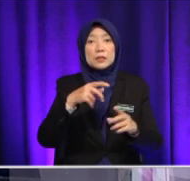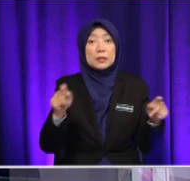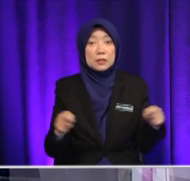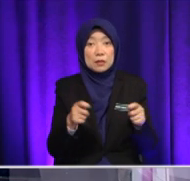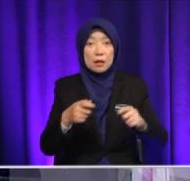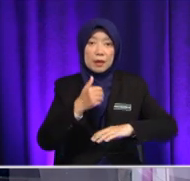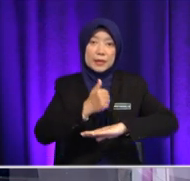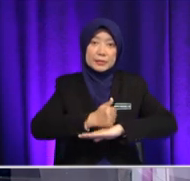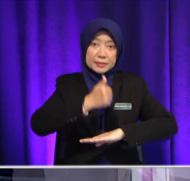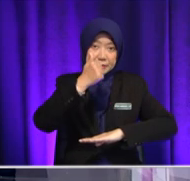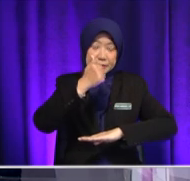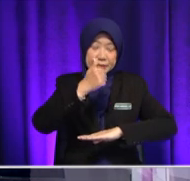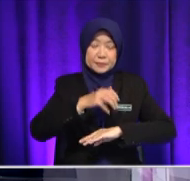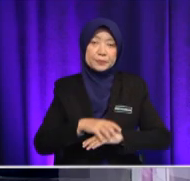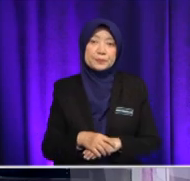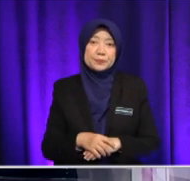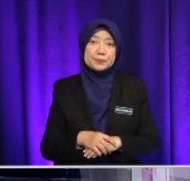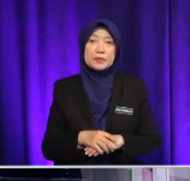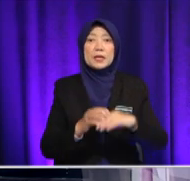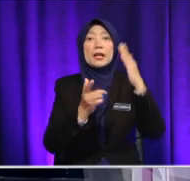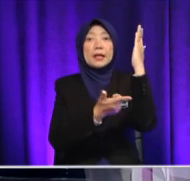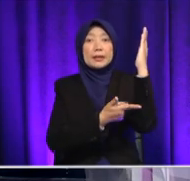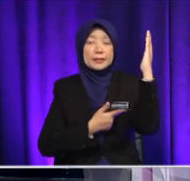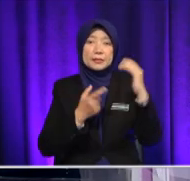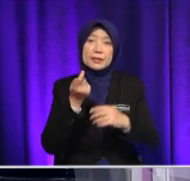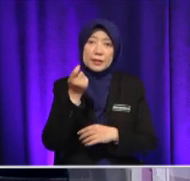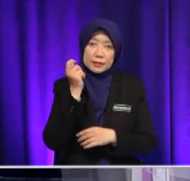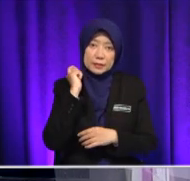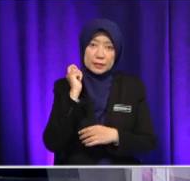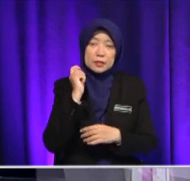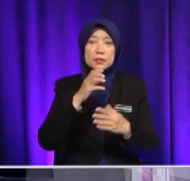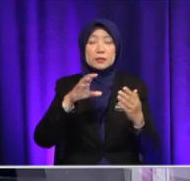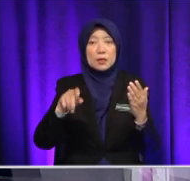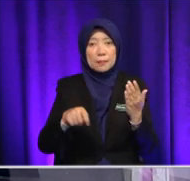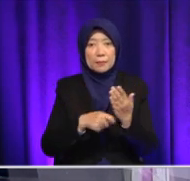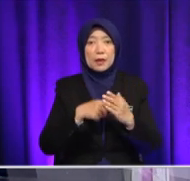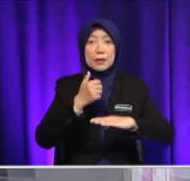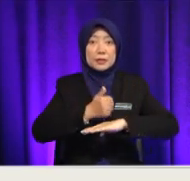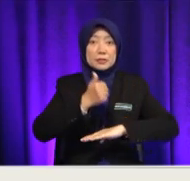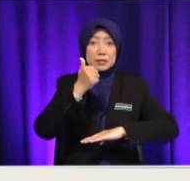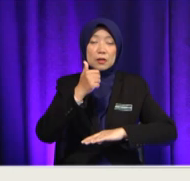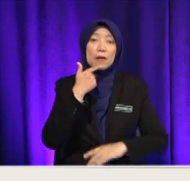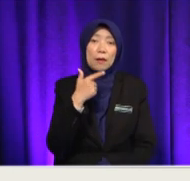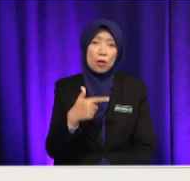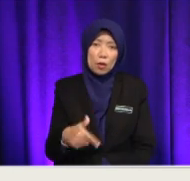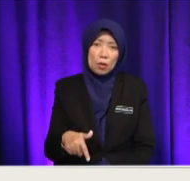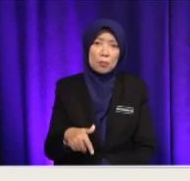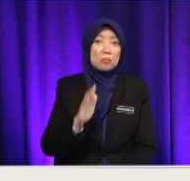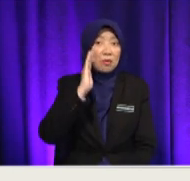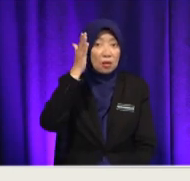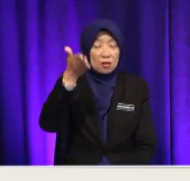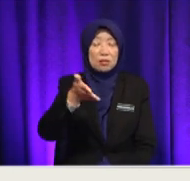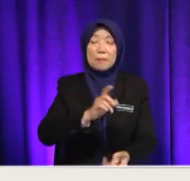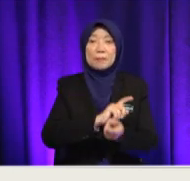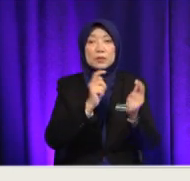Ya. Yeah. Okey. Jika latex tadi tanpa asid, lama kelamaan latex itu akan turut menggumpal. Ini yang diberitahu tadi.